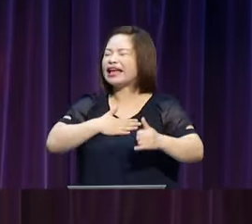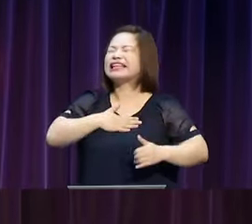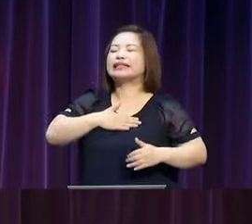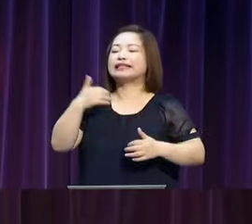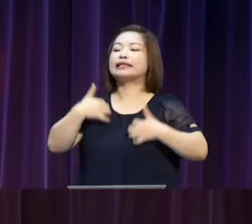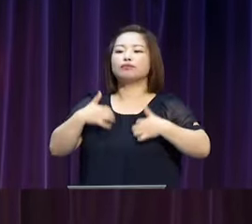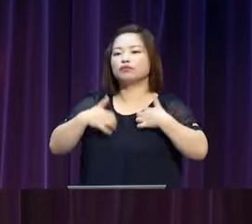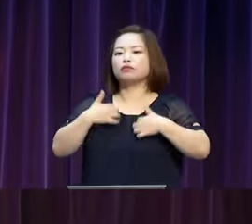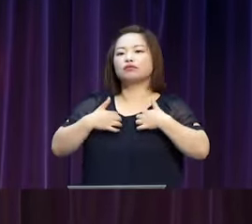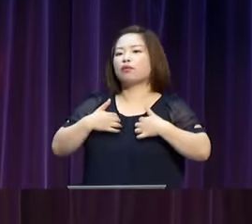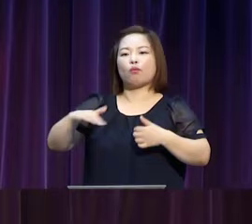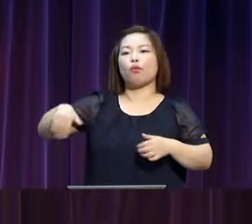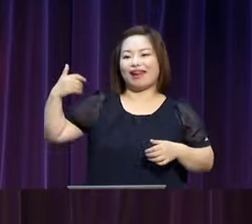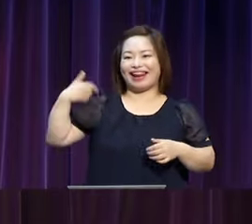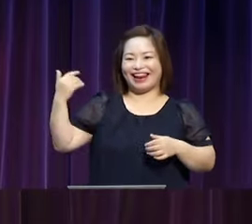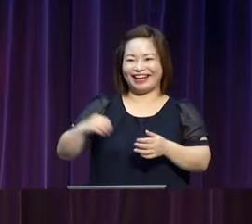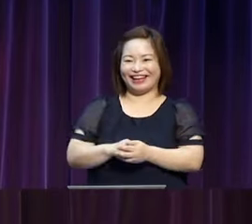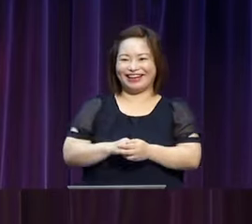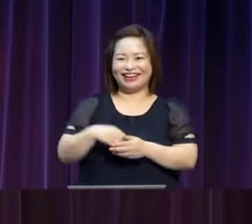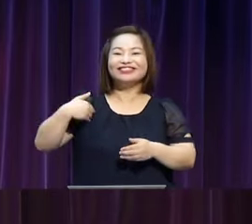알죠? 느낌 아니까.